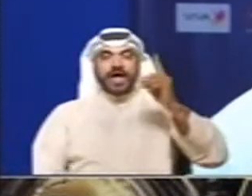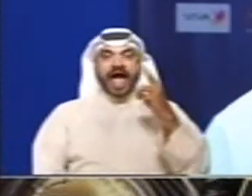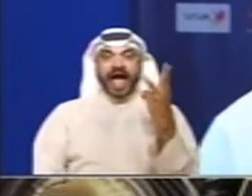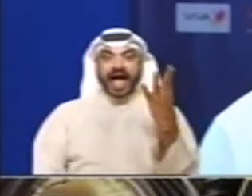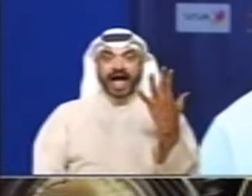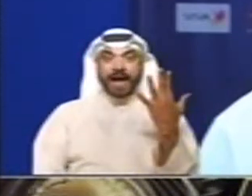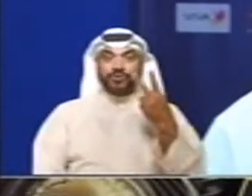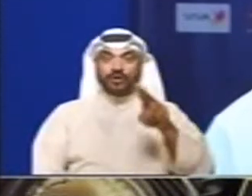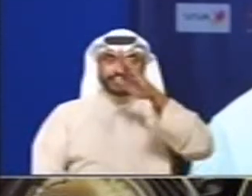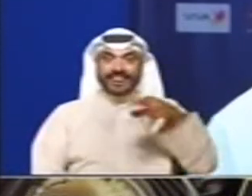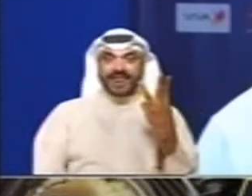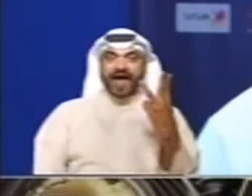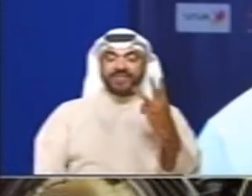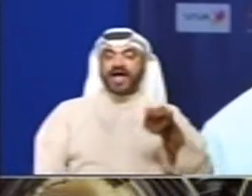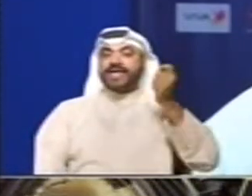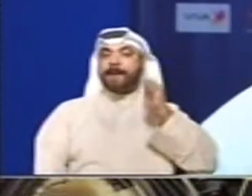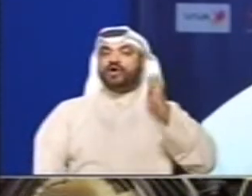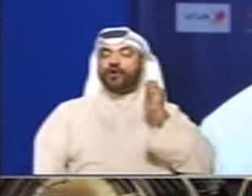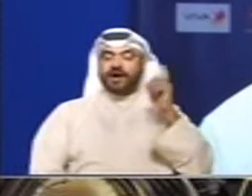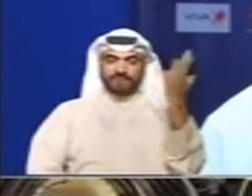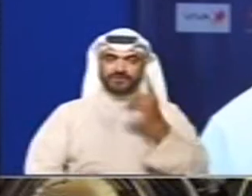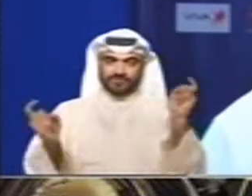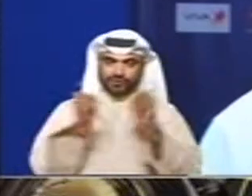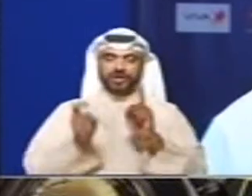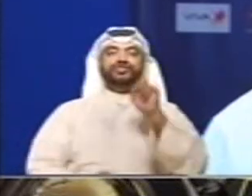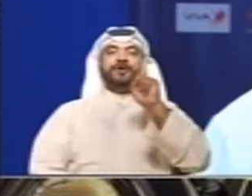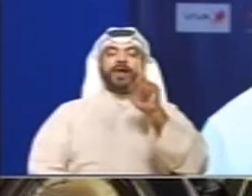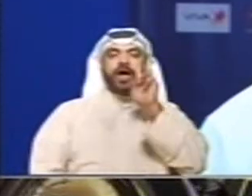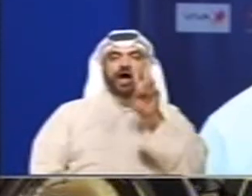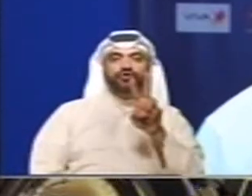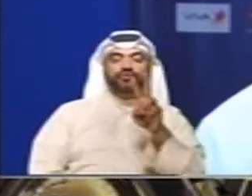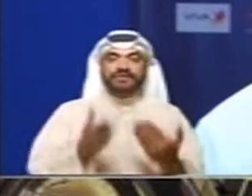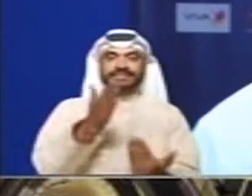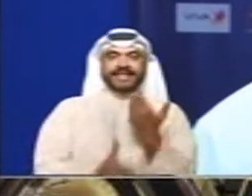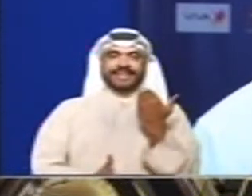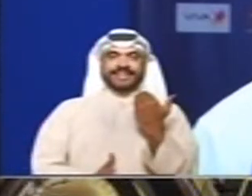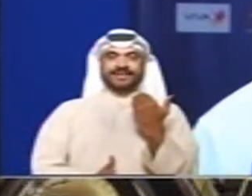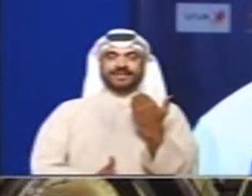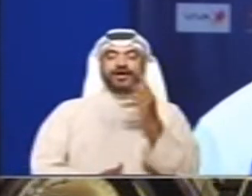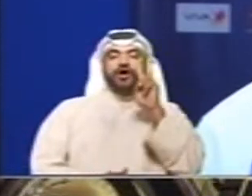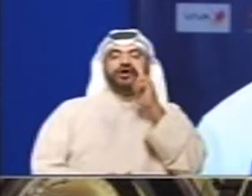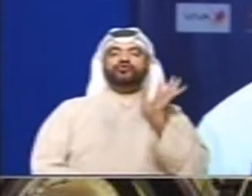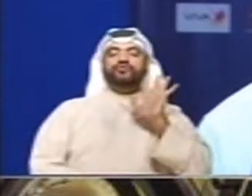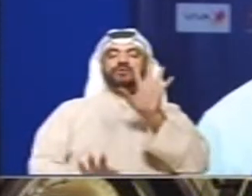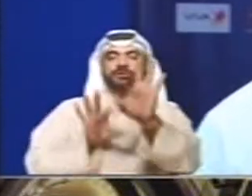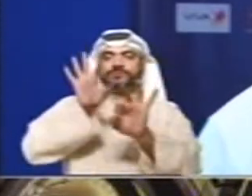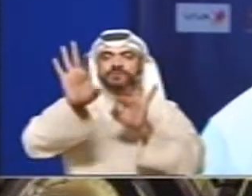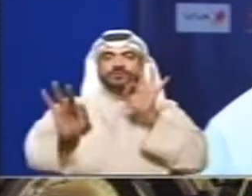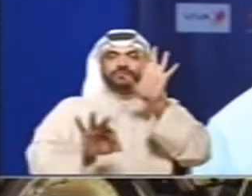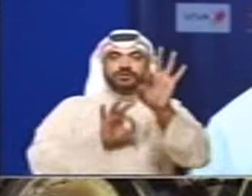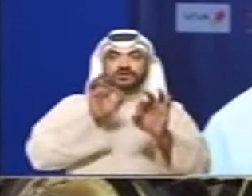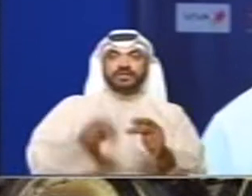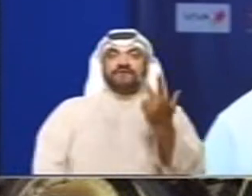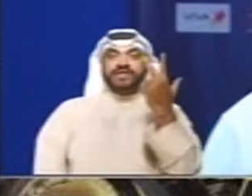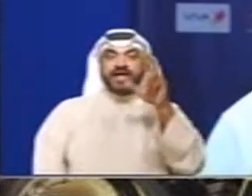إن شاء الله في هذه المباراتين أن يقدمون لاعبين المنتخب الكويتي شكل جديد للمنتخب، خصوصا هناك 9 أو 8 لاعبين لأول مرة